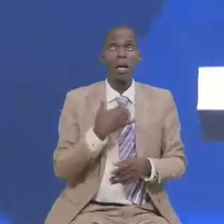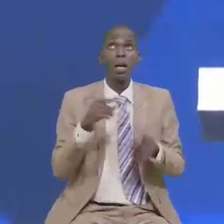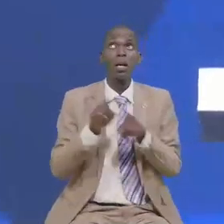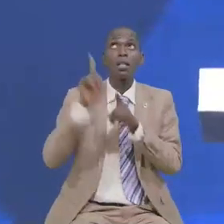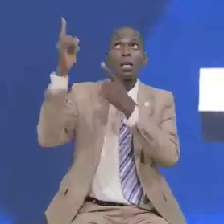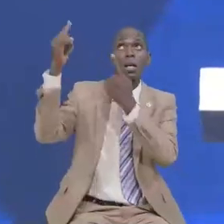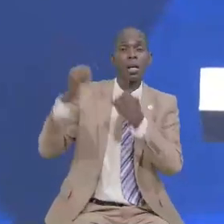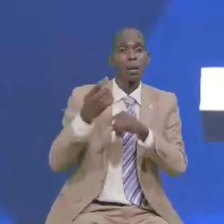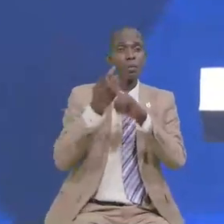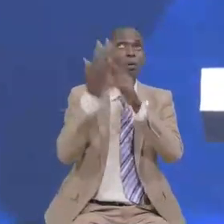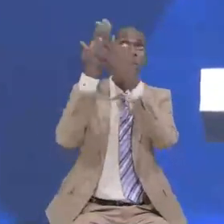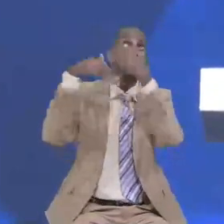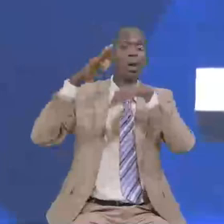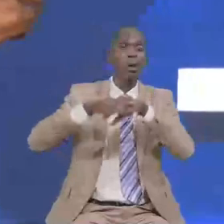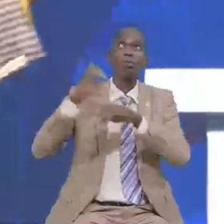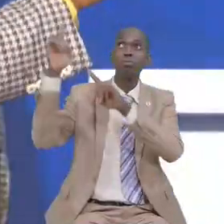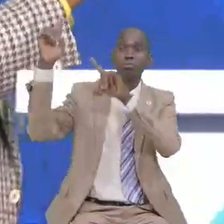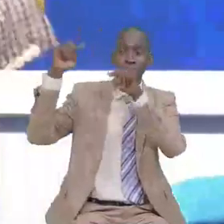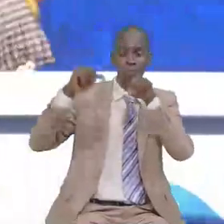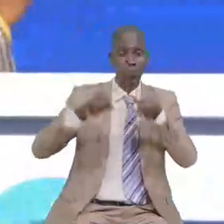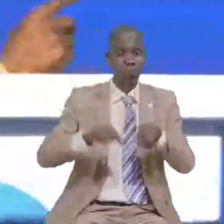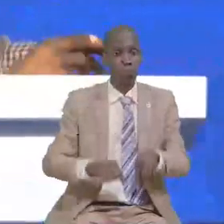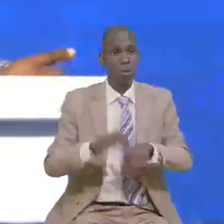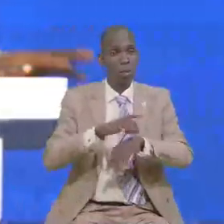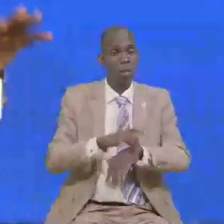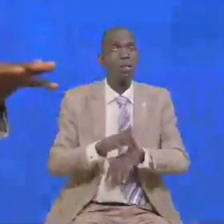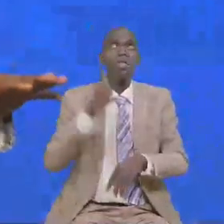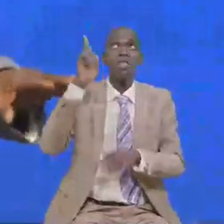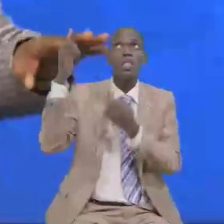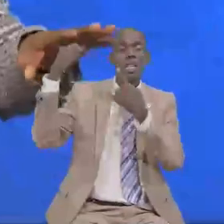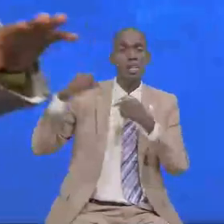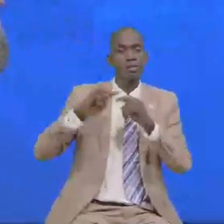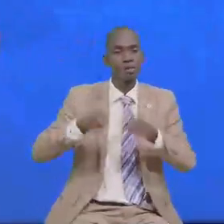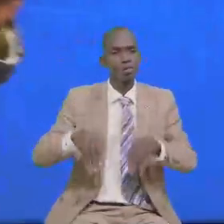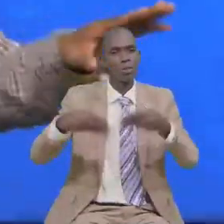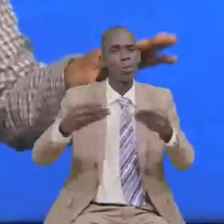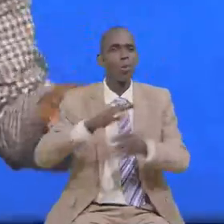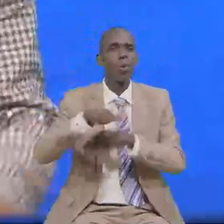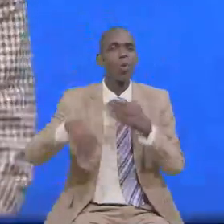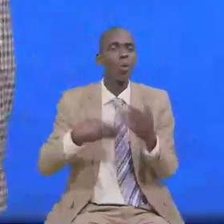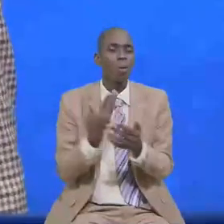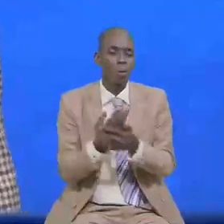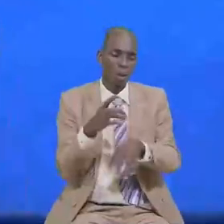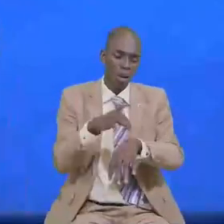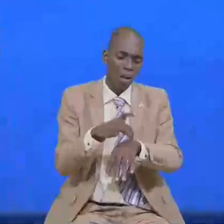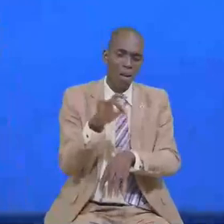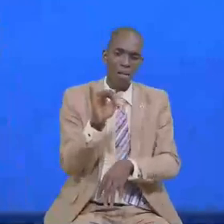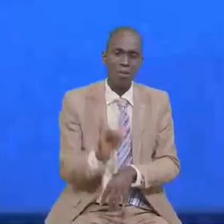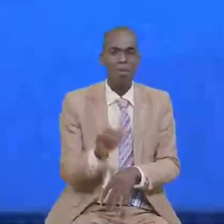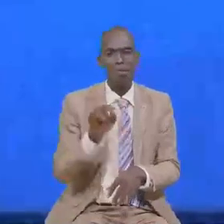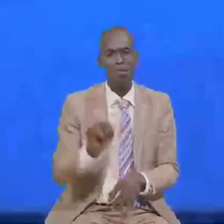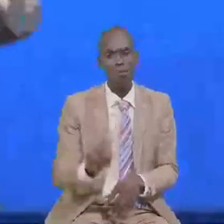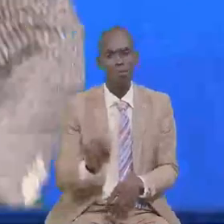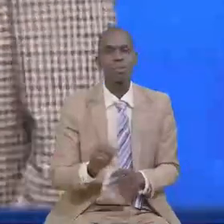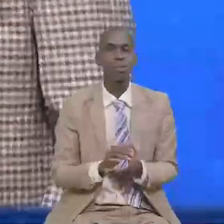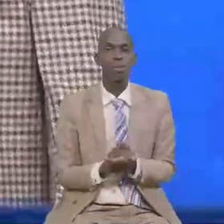Et comme il a quitté le ciel pour venir sur la terre, il est venu pourvoir à tous les besoins